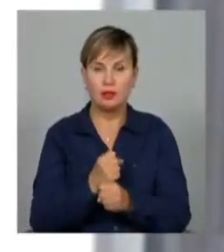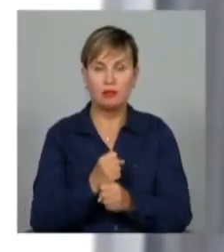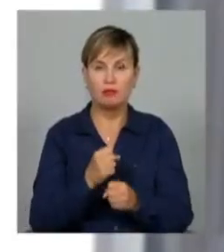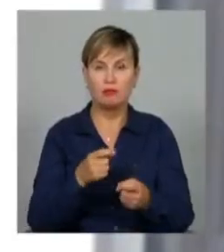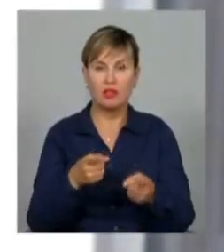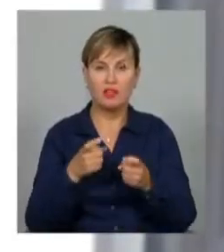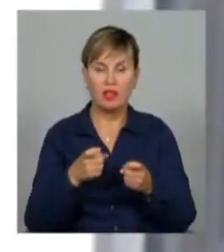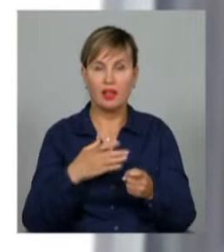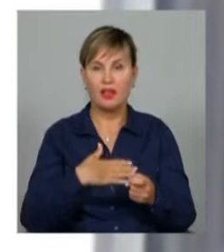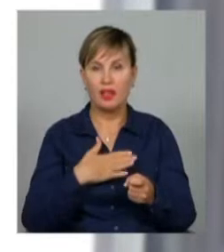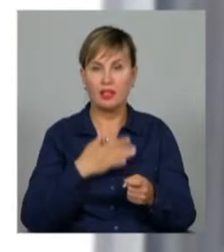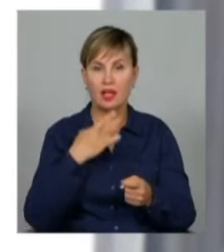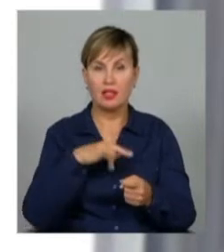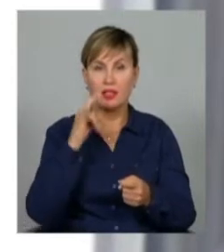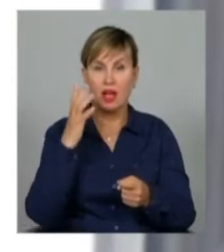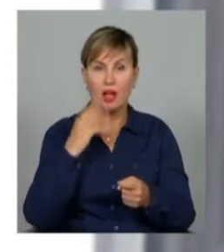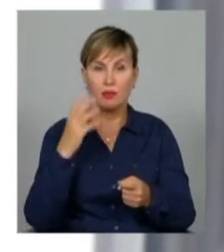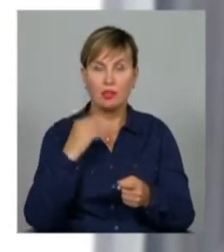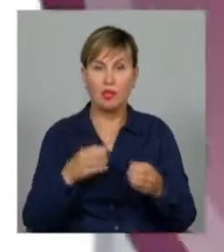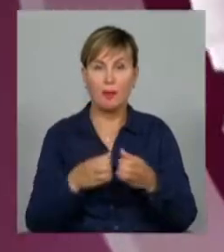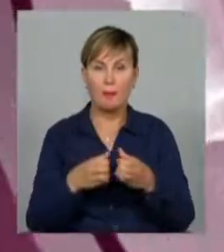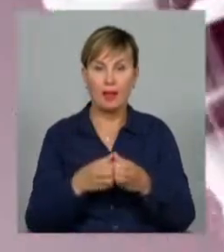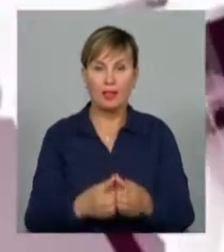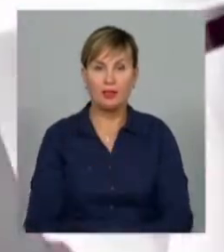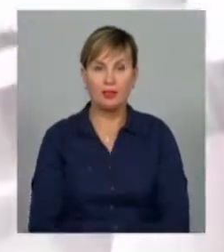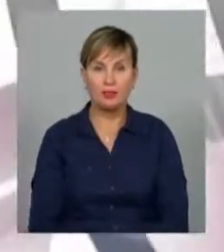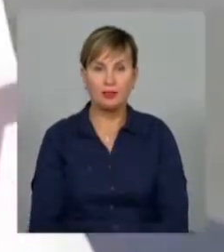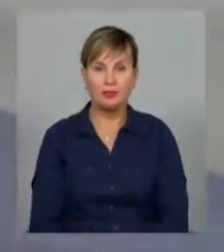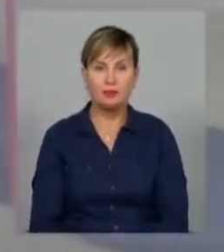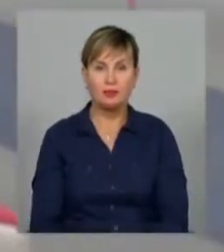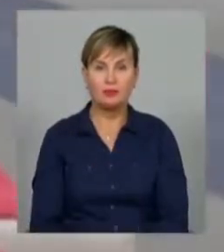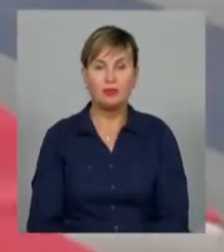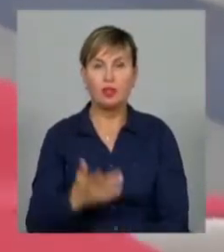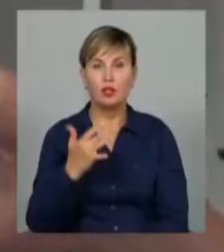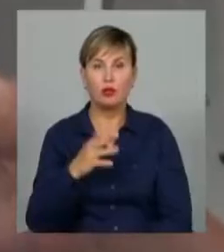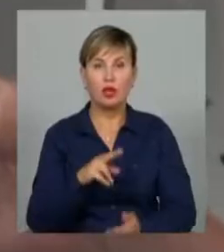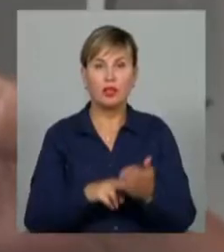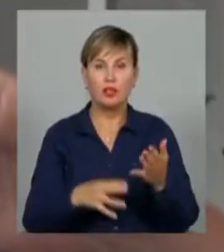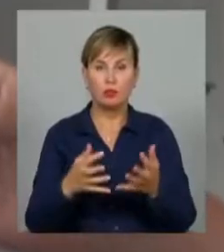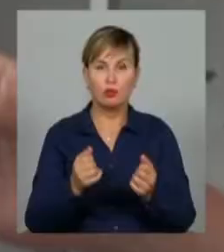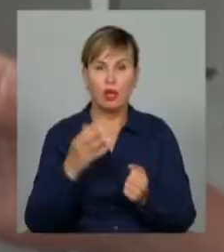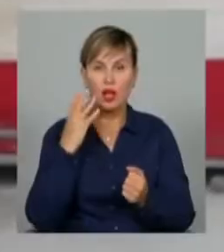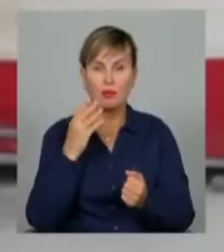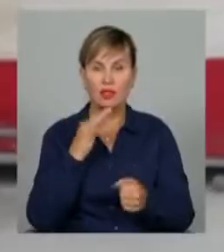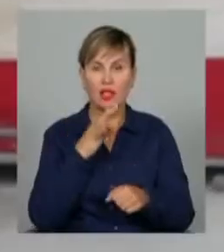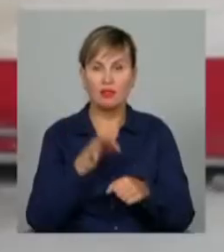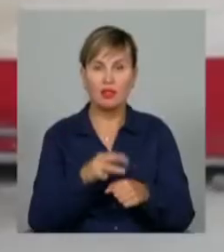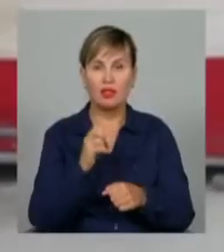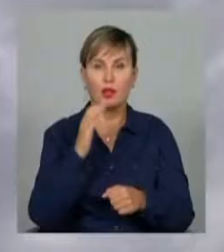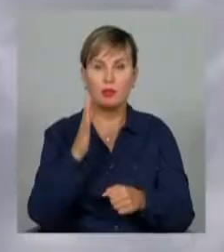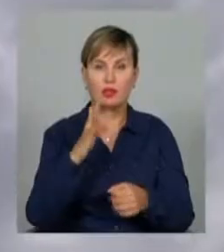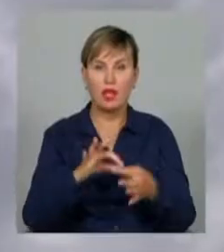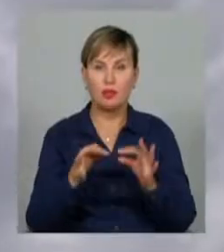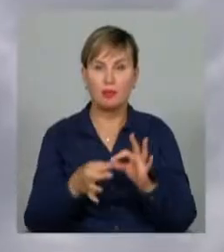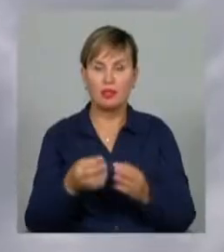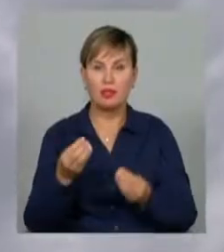привлекать наши отечественные алматинские компании. Сколько лицензий получили алматинские атлеты на предстоящие